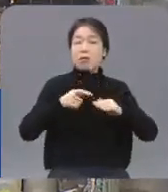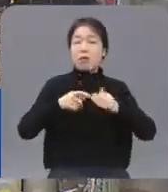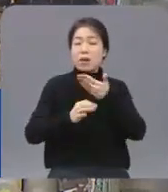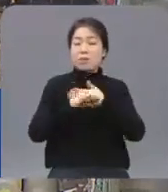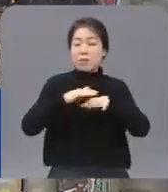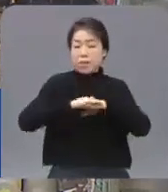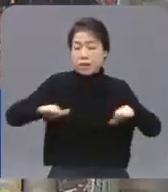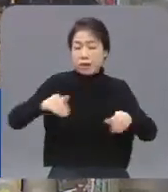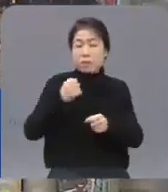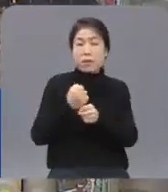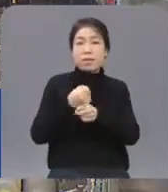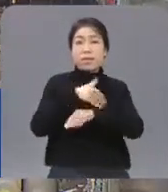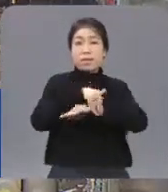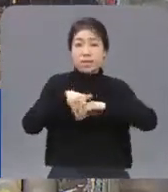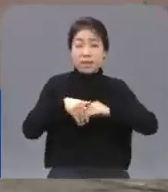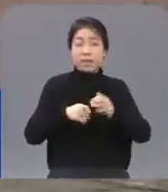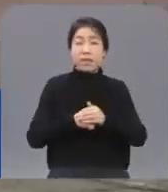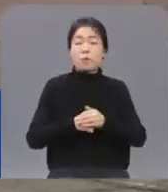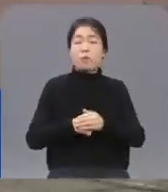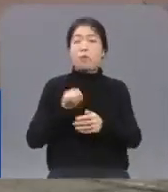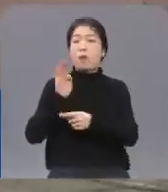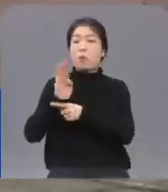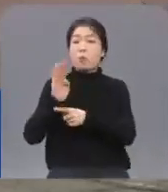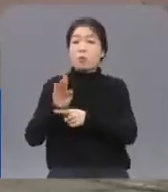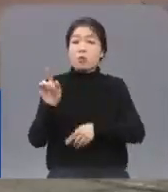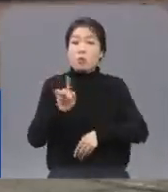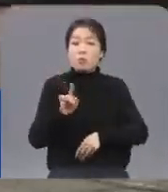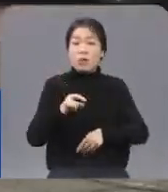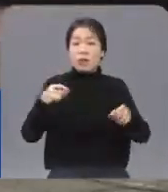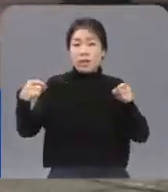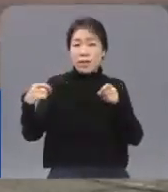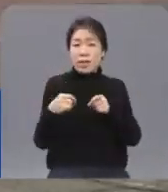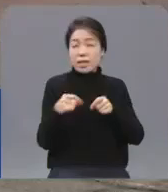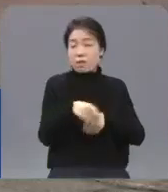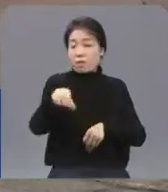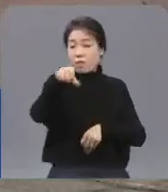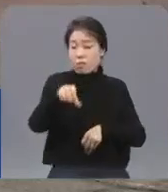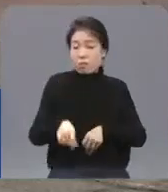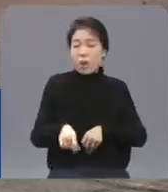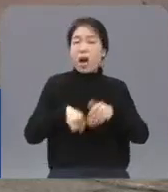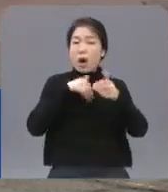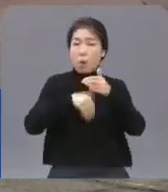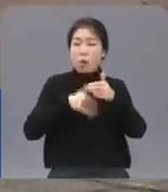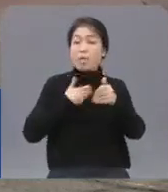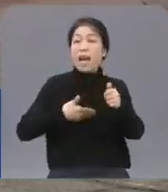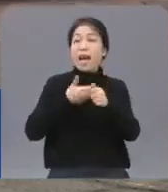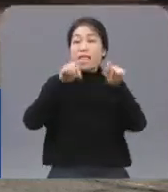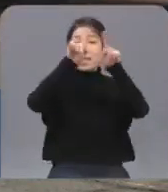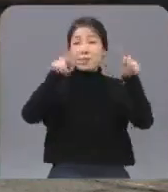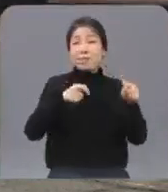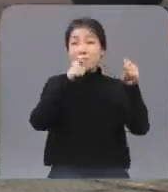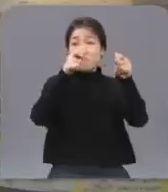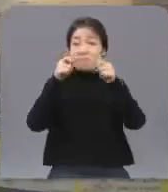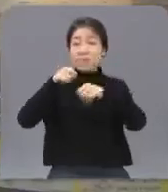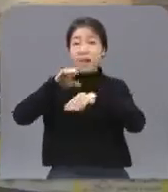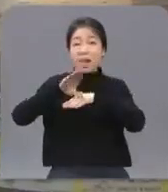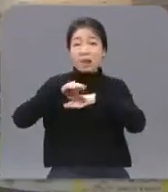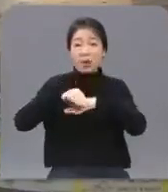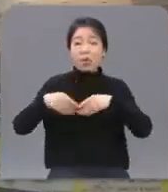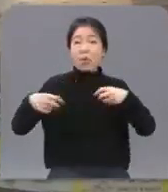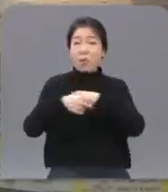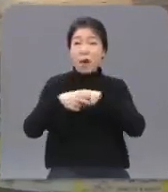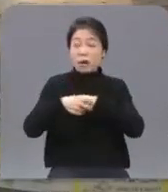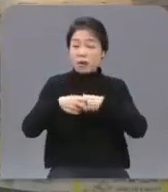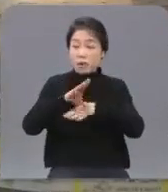예정입니다 도시철도 건설본부는 인근 교차로 등의 공사 현수막을 걸고 교통방송 안내 등을 통해